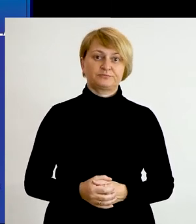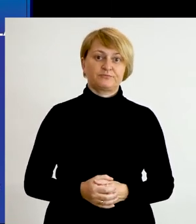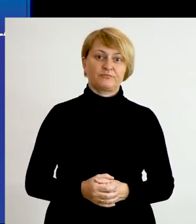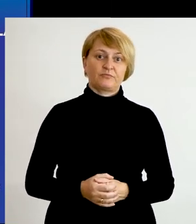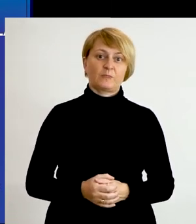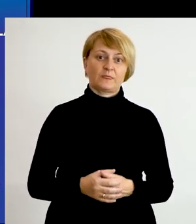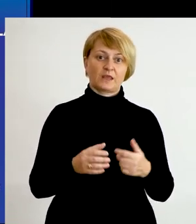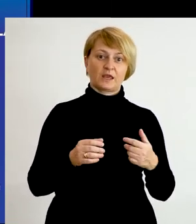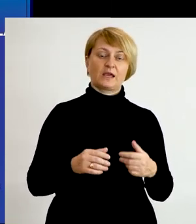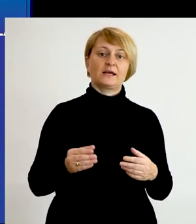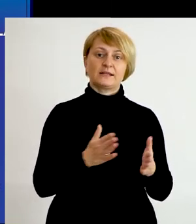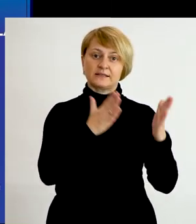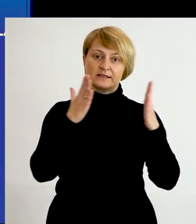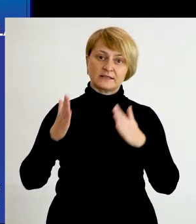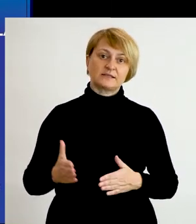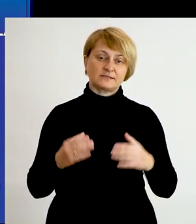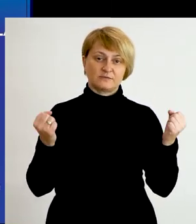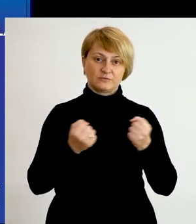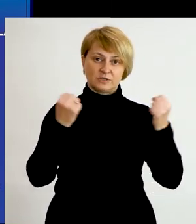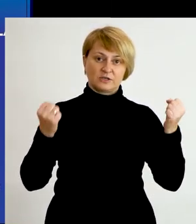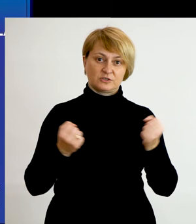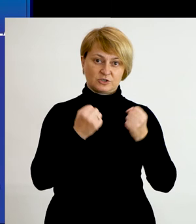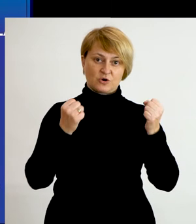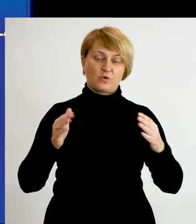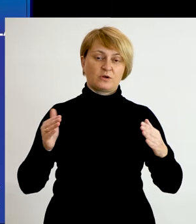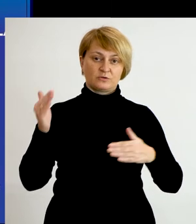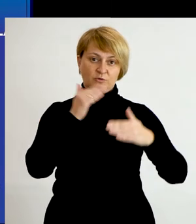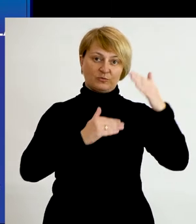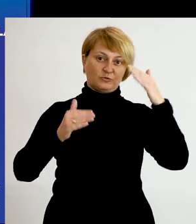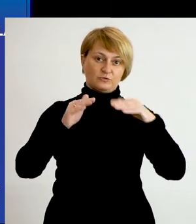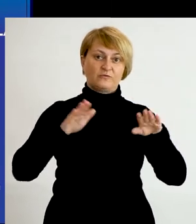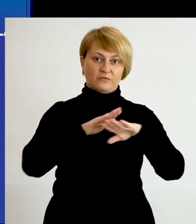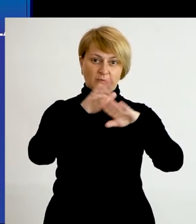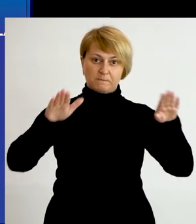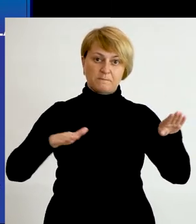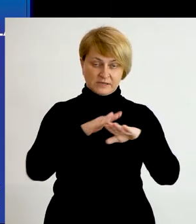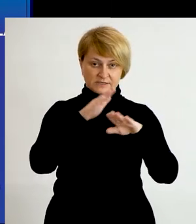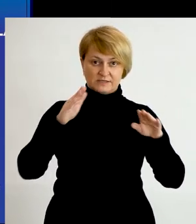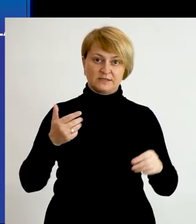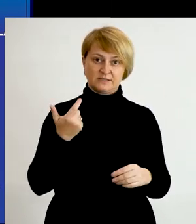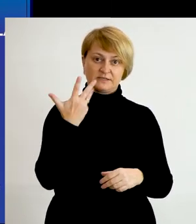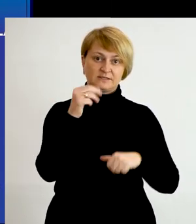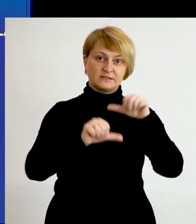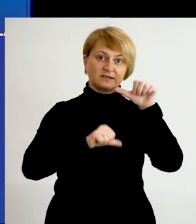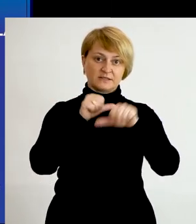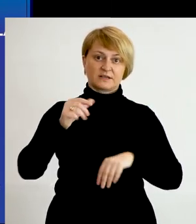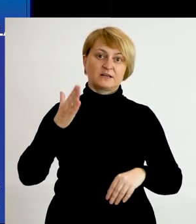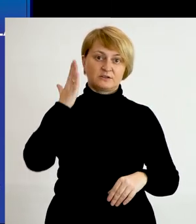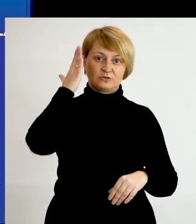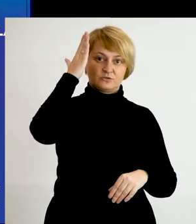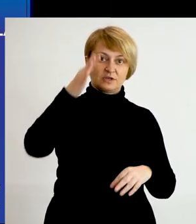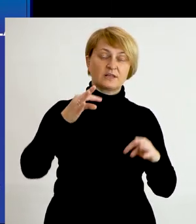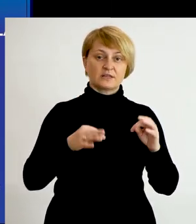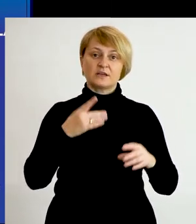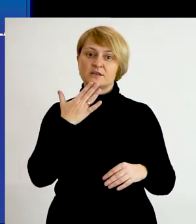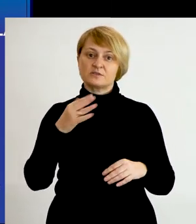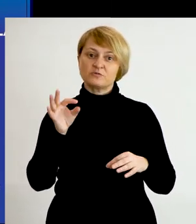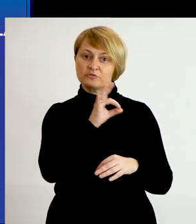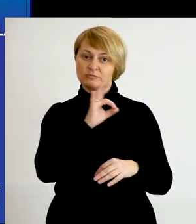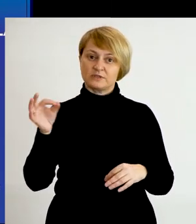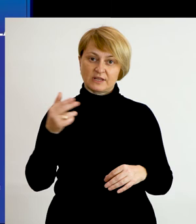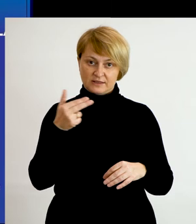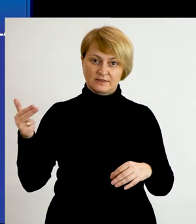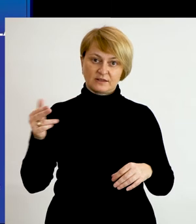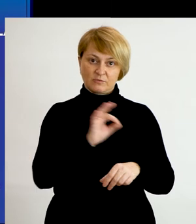Projekt Aquaparku, znowu inwestycja dla ludzi. Wybiegamy trochę lat do przodu, bo na razie mówimy o projekcie i te